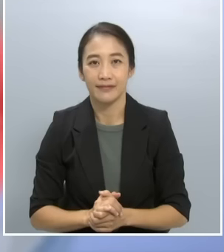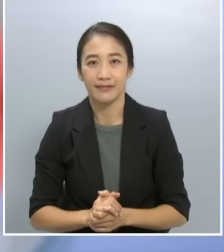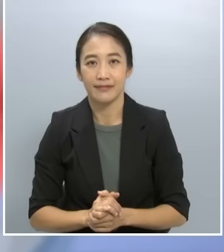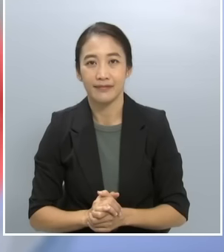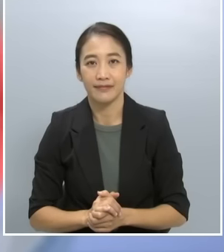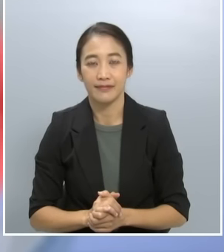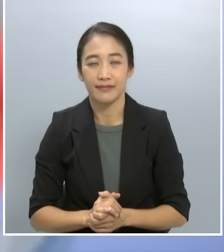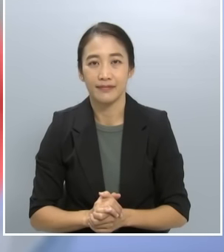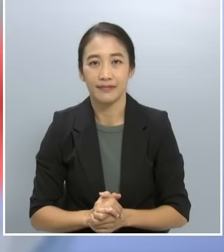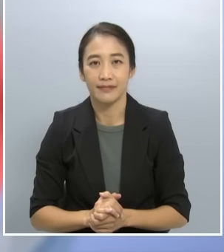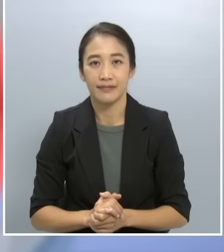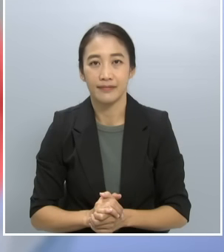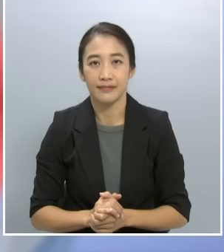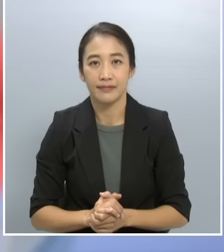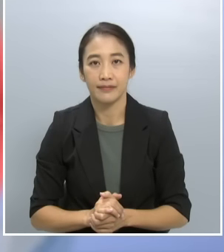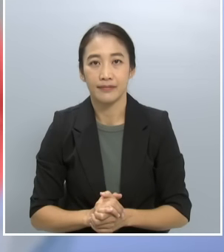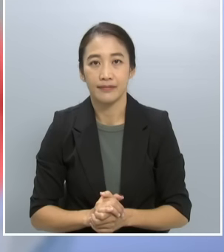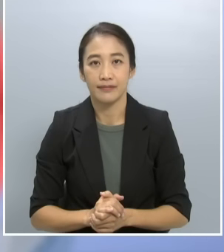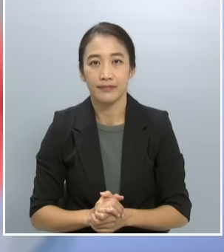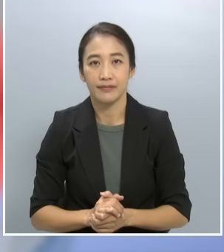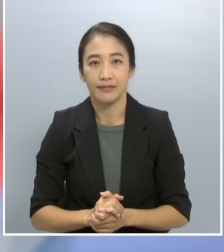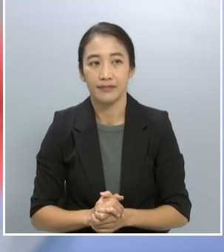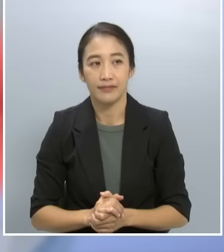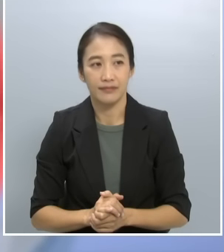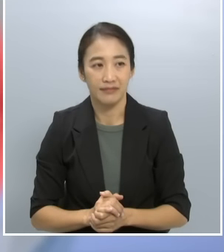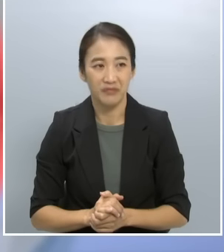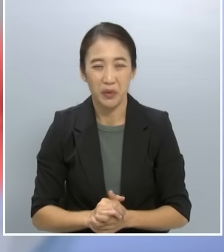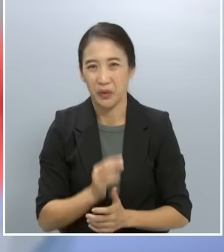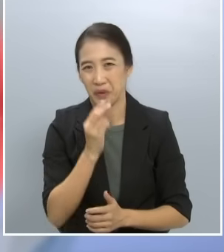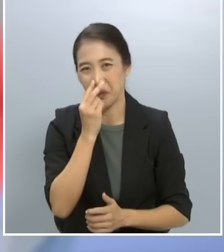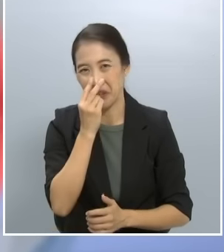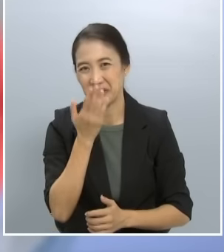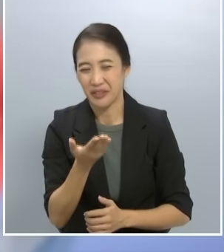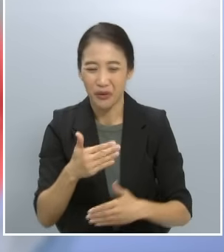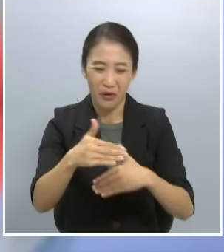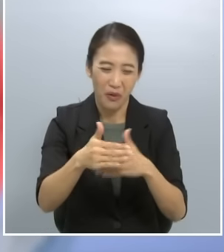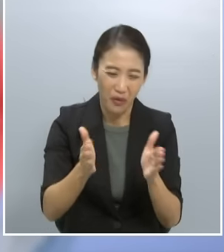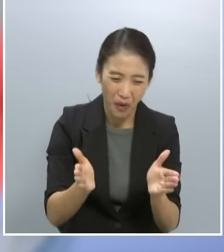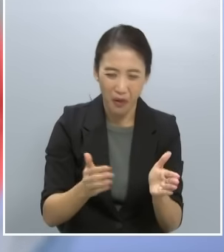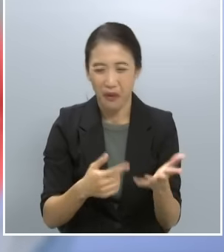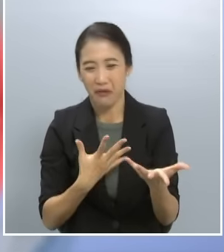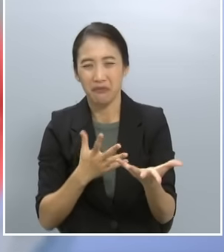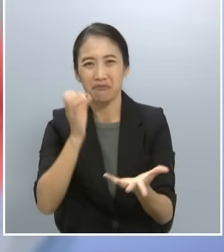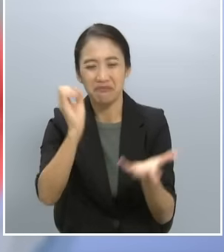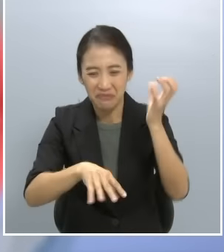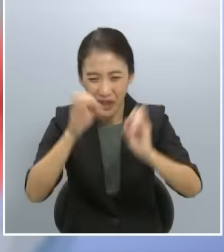่ ดูสิ ค่ะ กองเกลิงใช่ไหมขยะเต็มไปหมดแล้วคุณผู้ชม โอ้โห